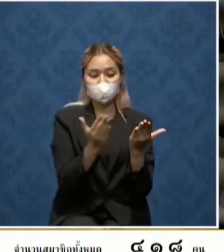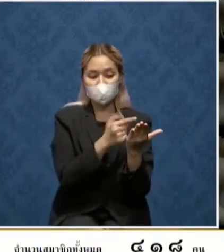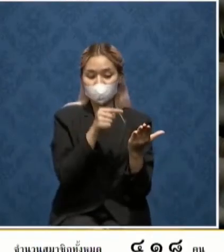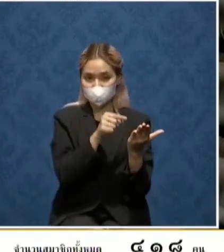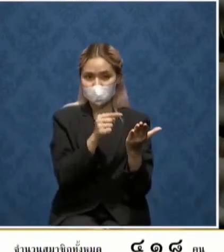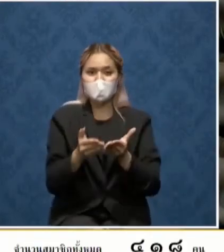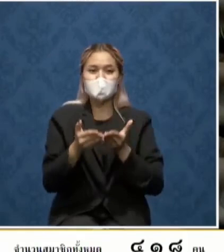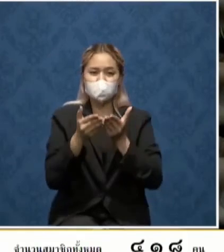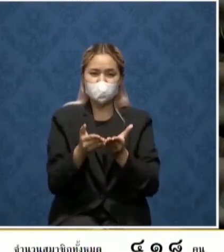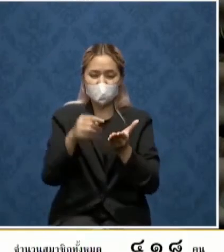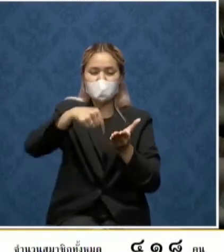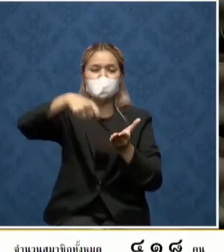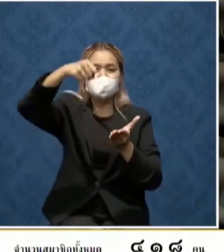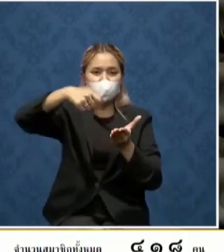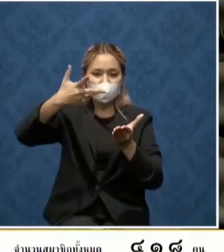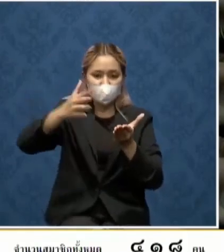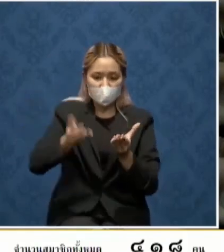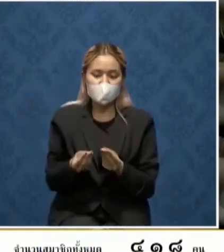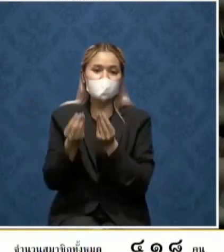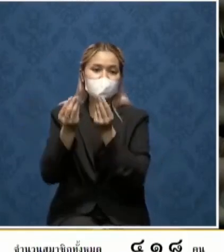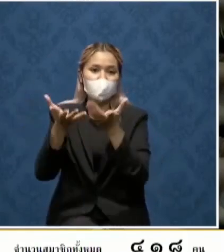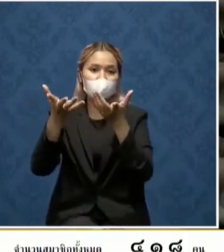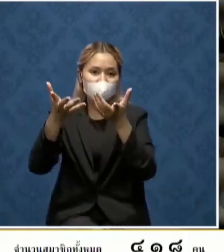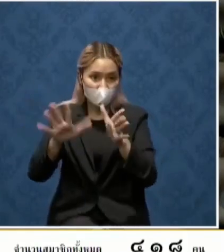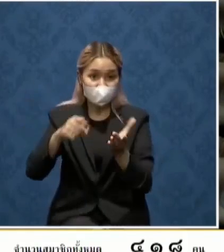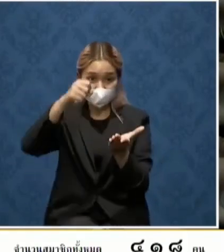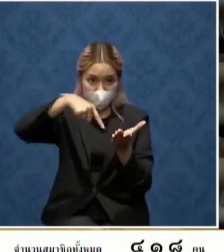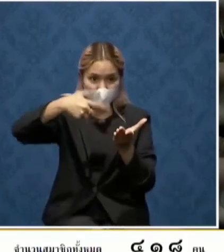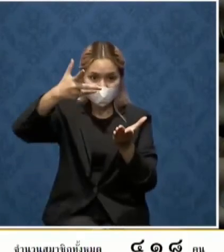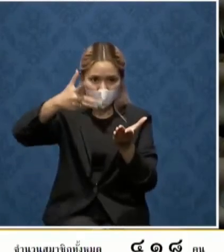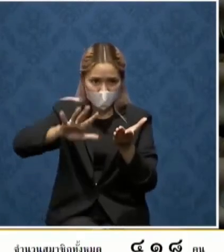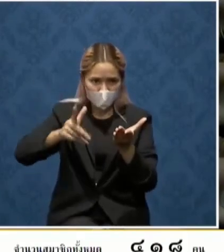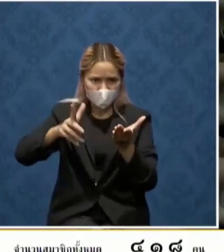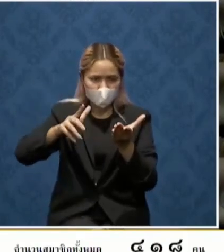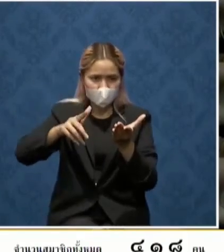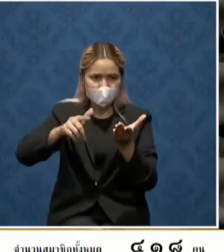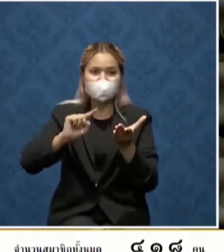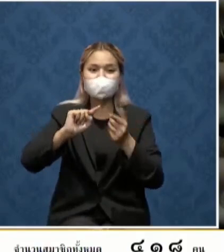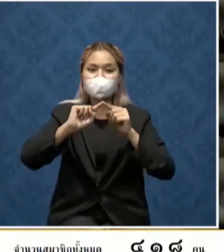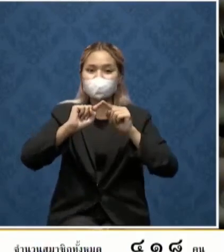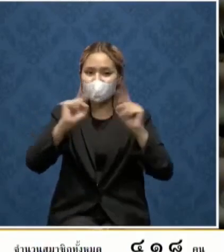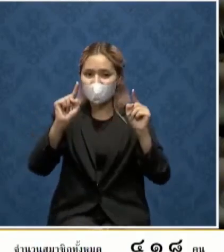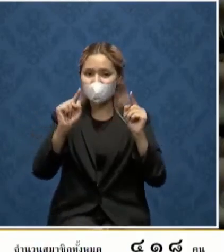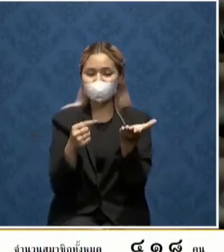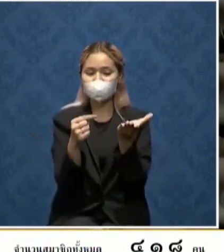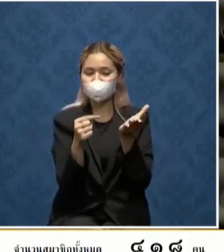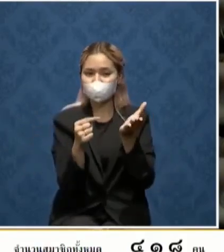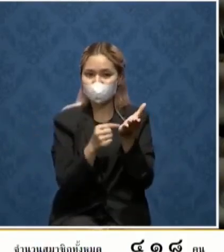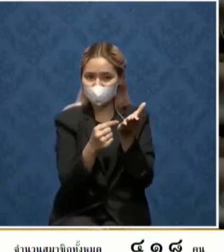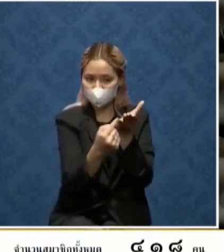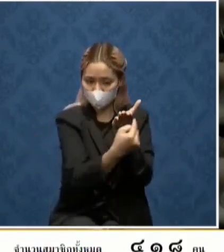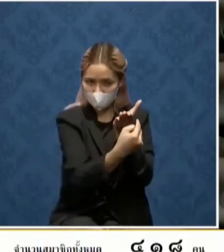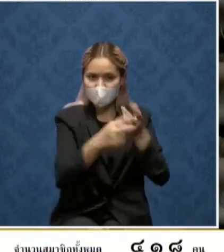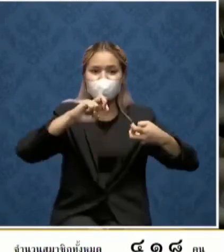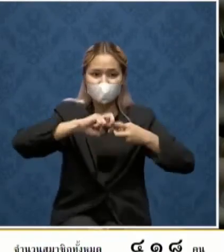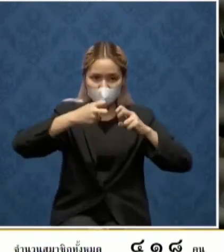แม้วซ้อมแล้ว ส่งมอบแล้วผมย Counter Card็ยมีหลายจุดที่มปัญหา สจ จเล็กไปจถ